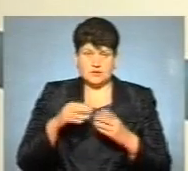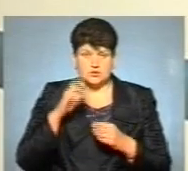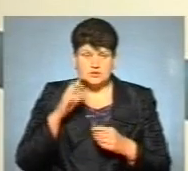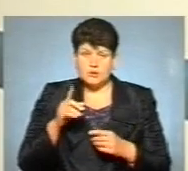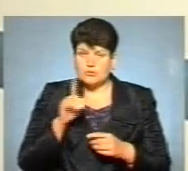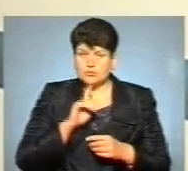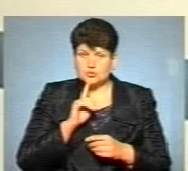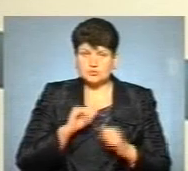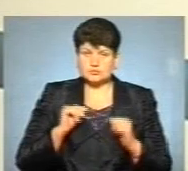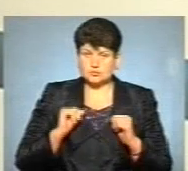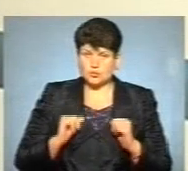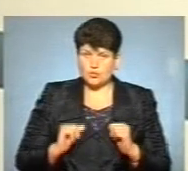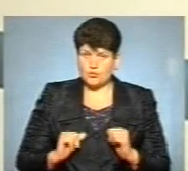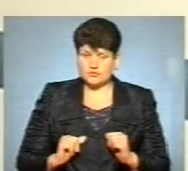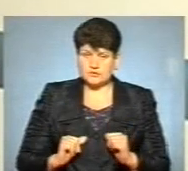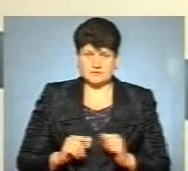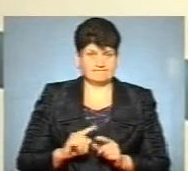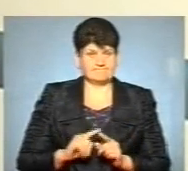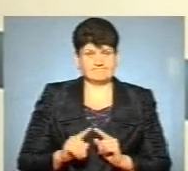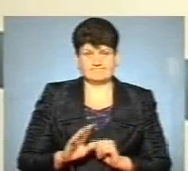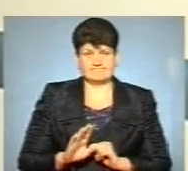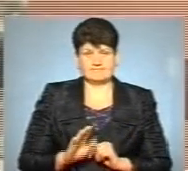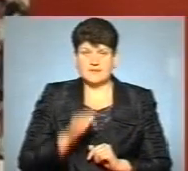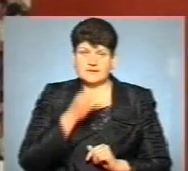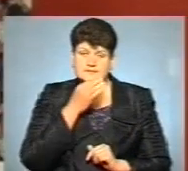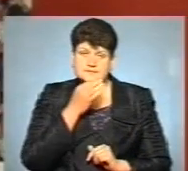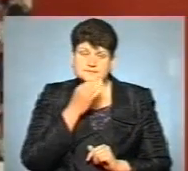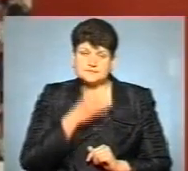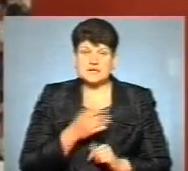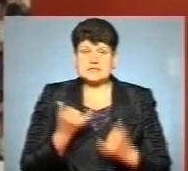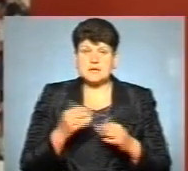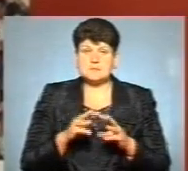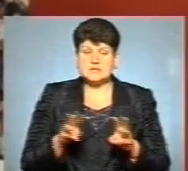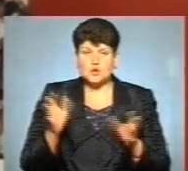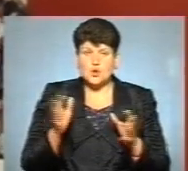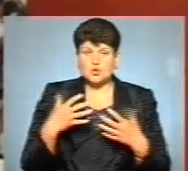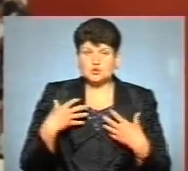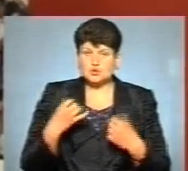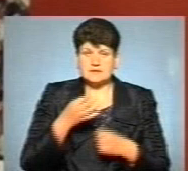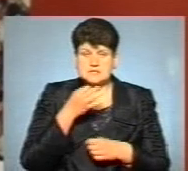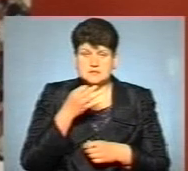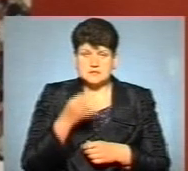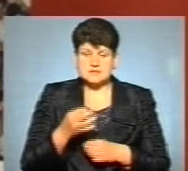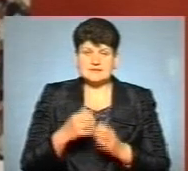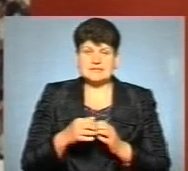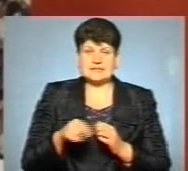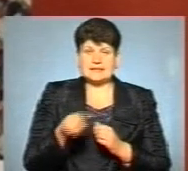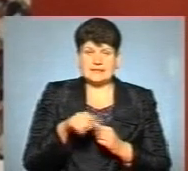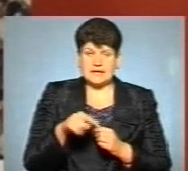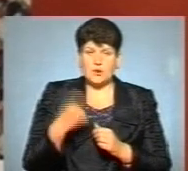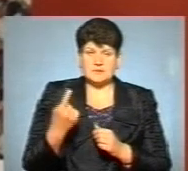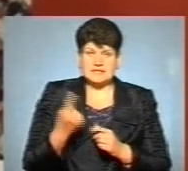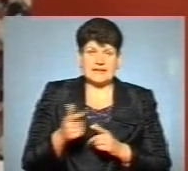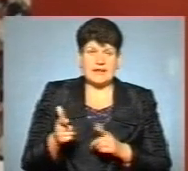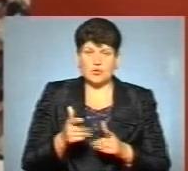заспокоюватися надто швидко. Ну, наразі міністр охорони здоров'я не згадав Тернопільську область серед тих областей, які не готові